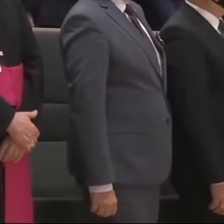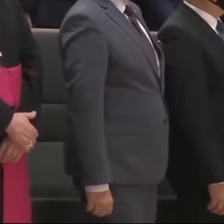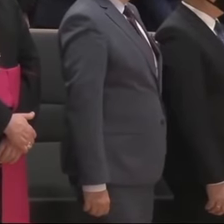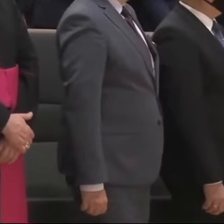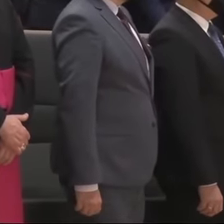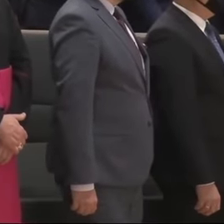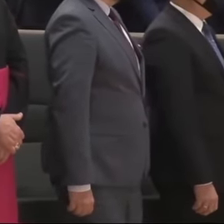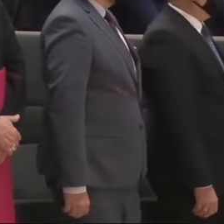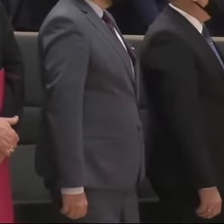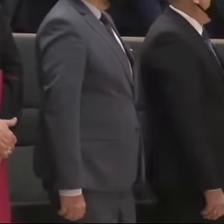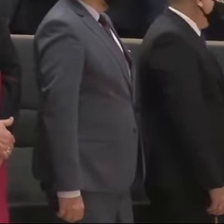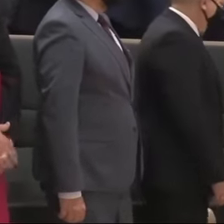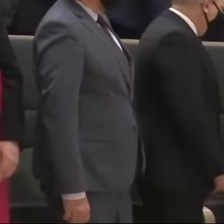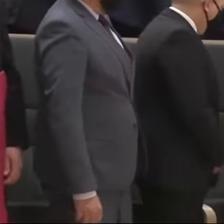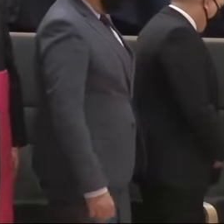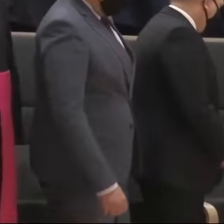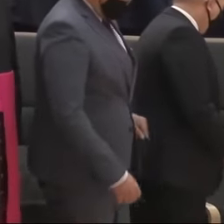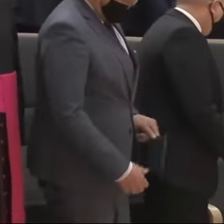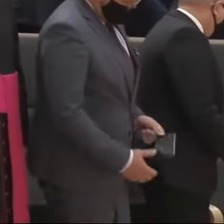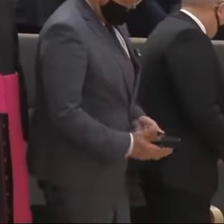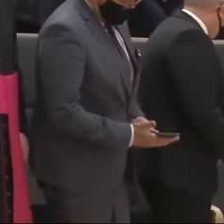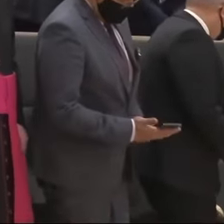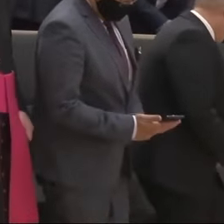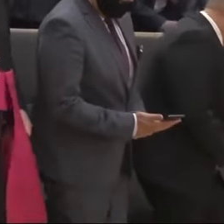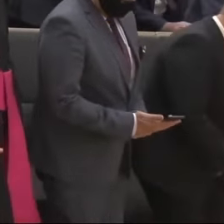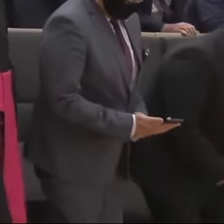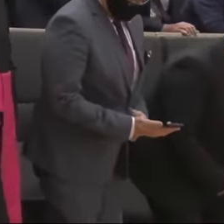proszę o zajęcie miejsc.